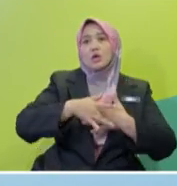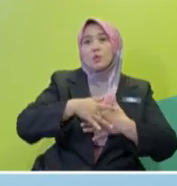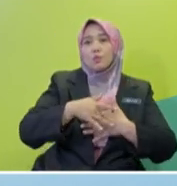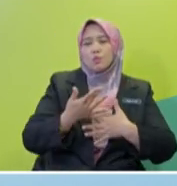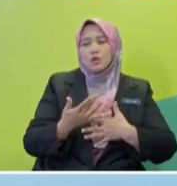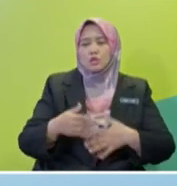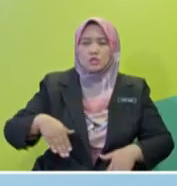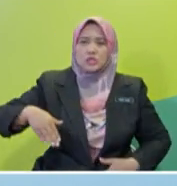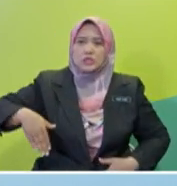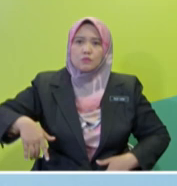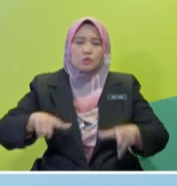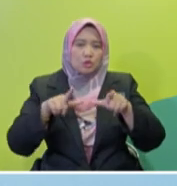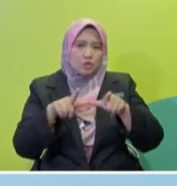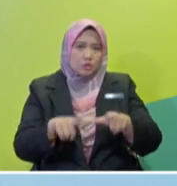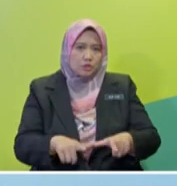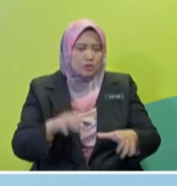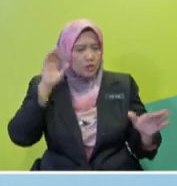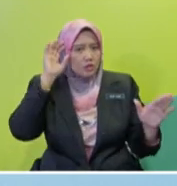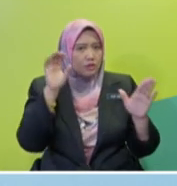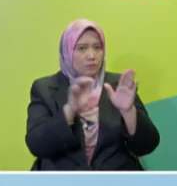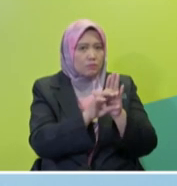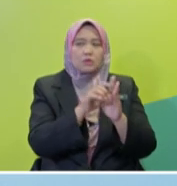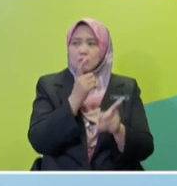meletakkan grafiknya sebenarnya